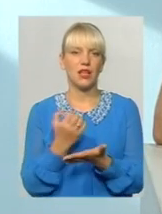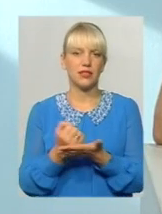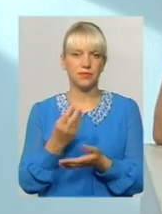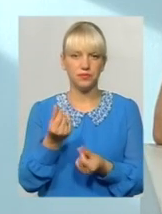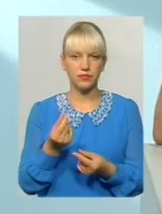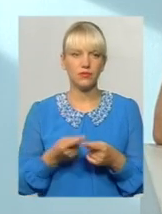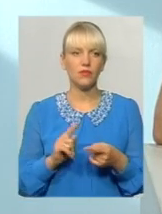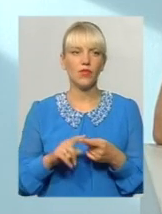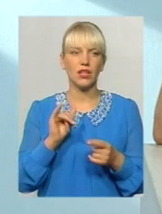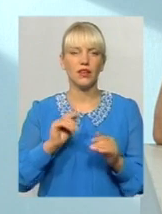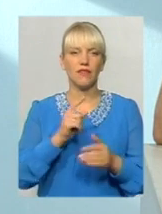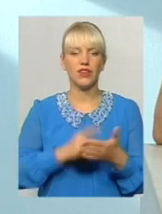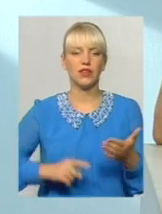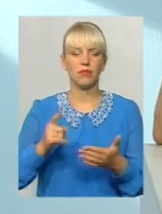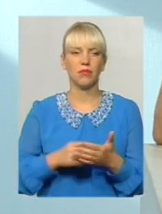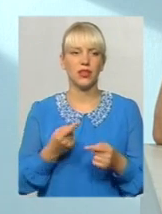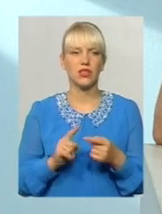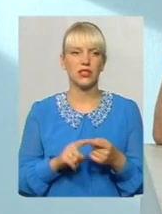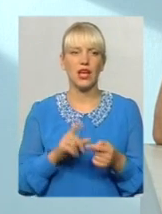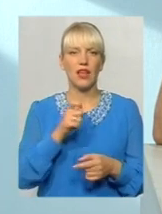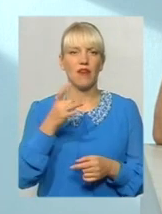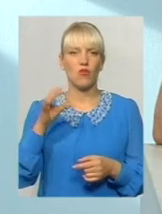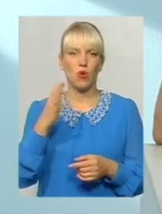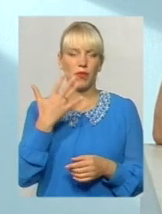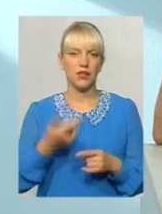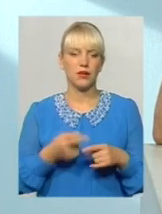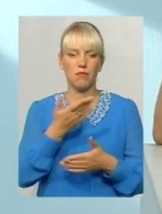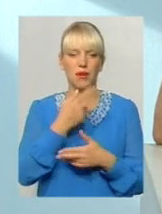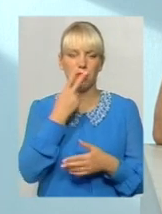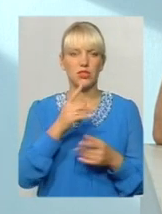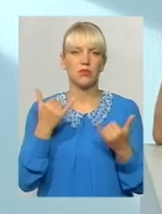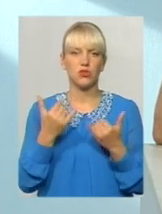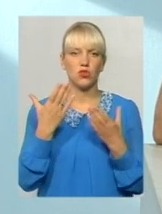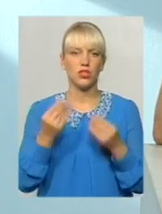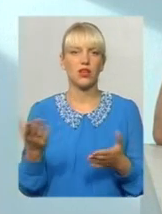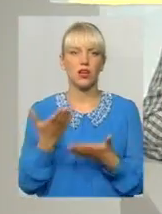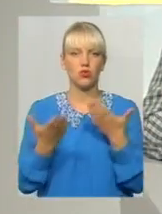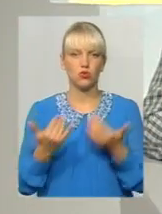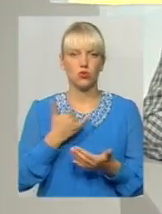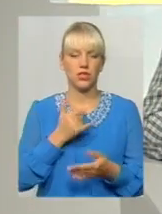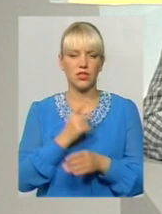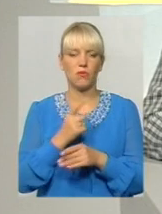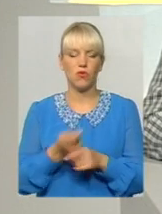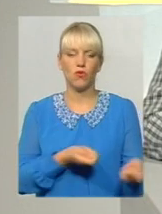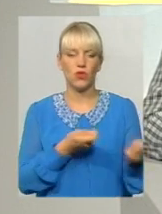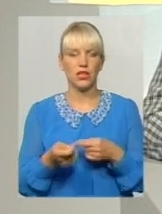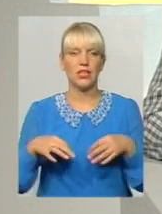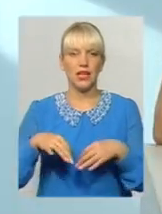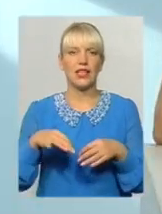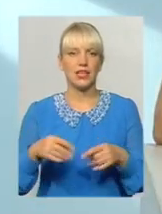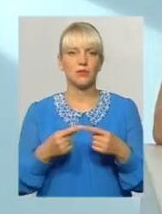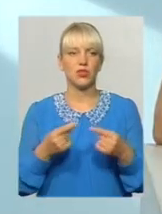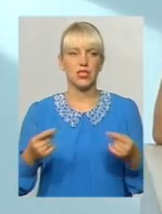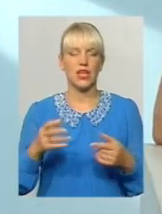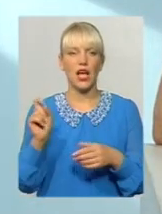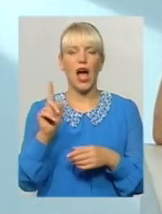Відміна фальшивих обмежень – це Євро-5, да. Ми бачимо, що на сьогоднішній день, якщо в нас забороняється возити транспортні засоби, там взяти, якщо навіть автоперевізники,